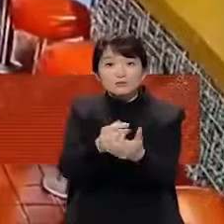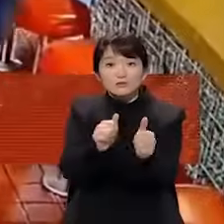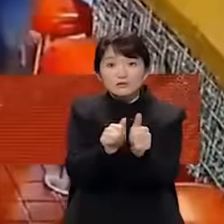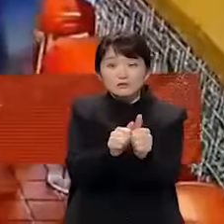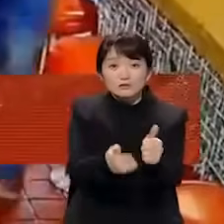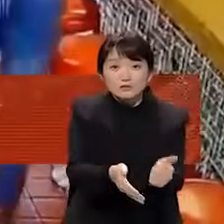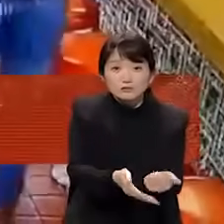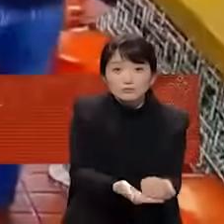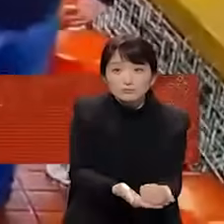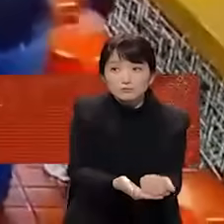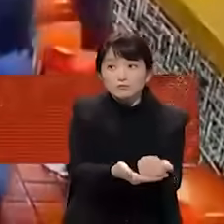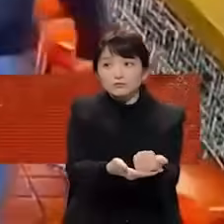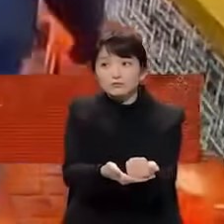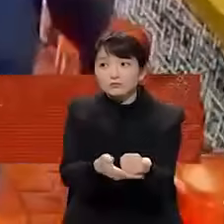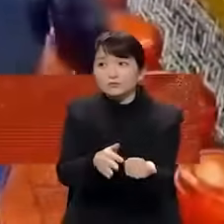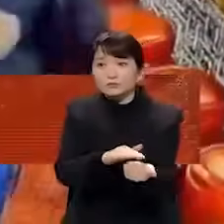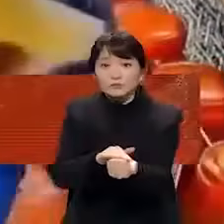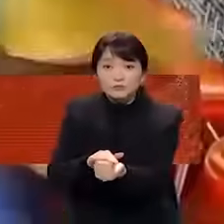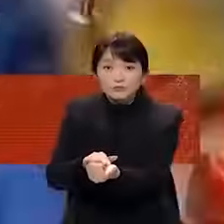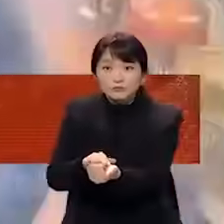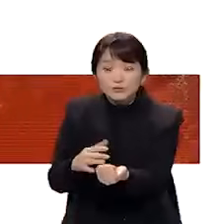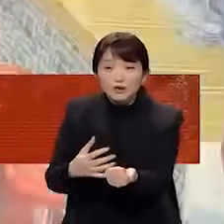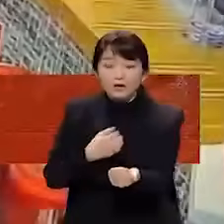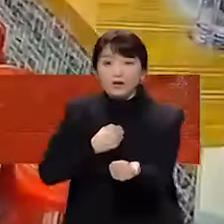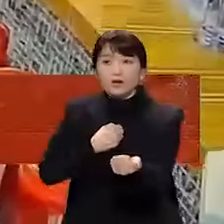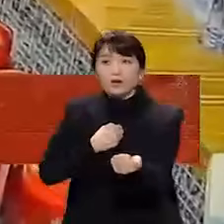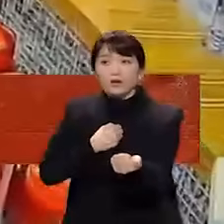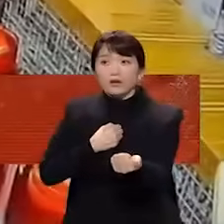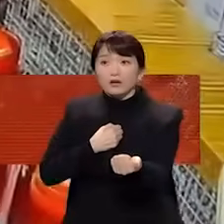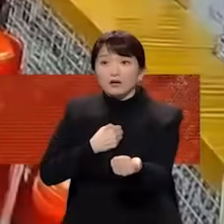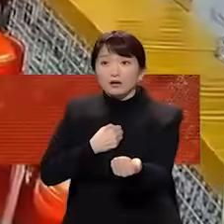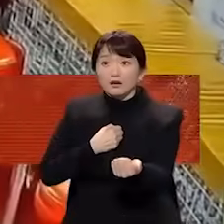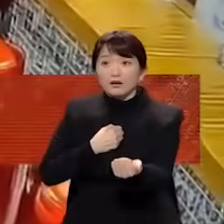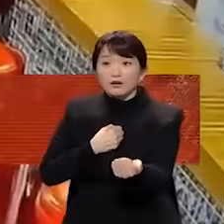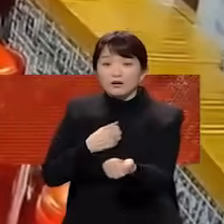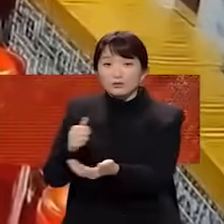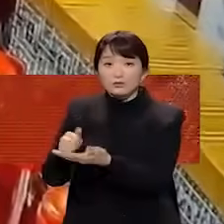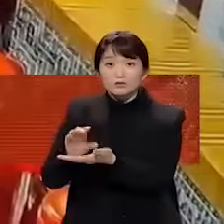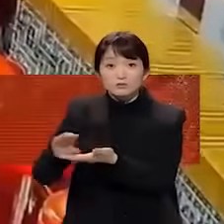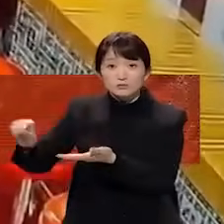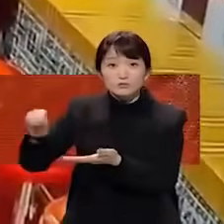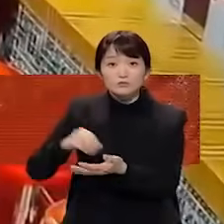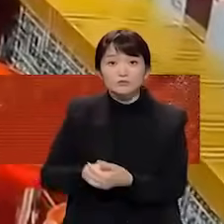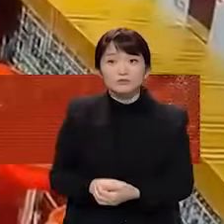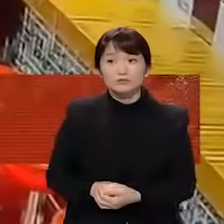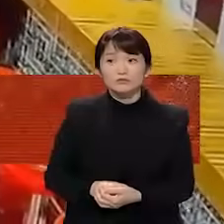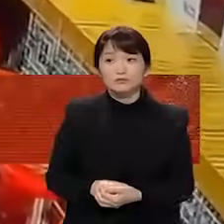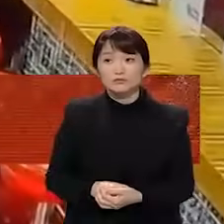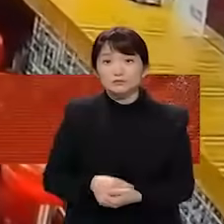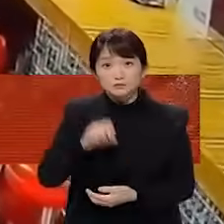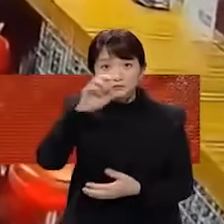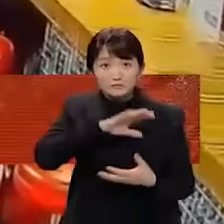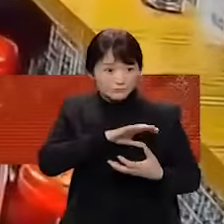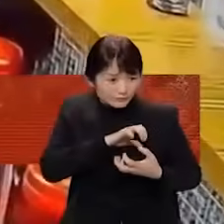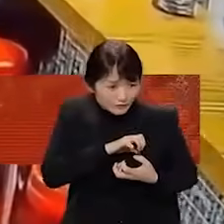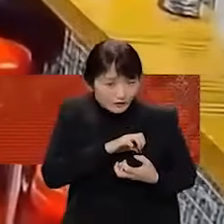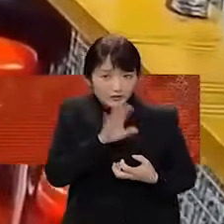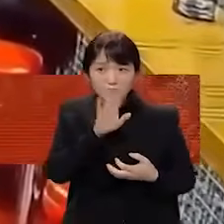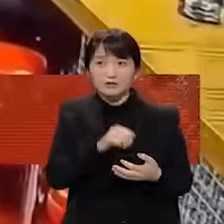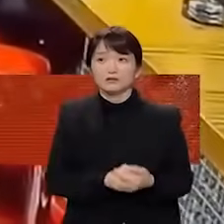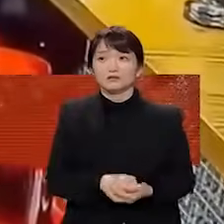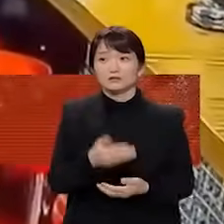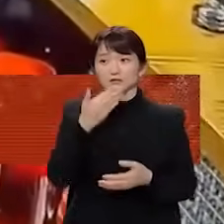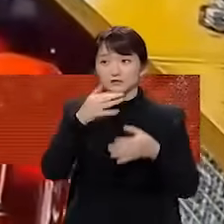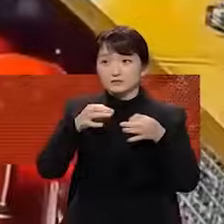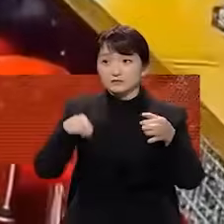봅니다 그리고이 갑작스러운 소동에 놀란 다른 손님들이 식당을 빠져나갑니다 무슨 갑자기 심정지가 왔나요 아닙니다 평화롭던